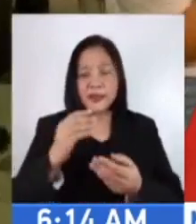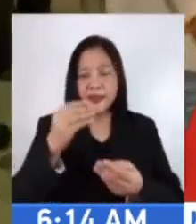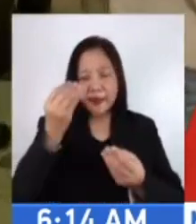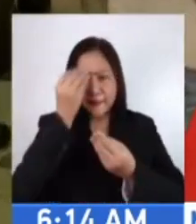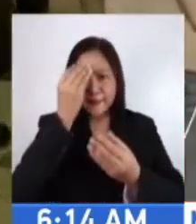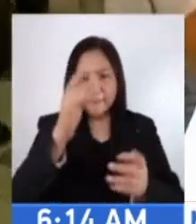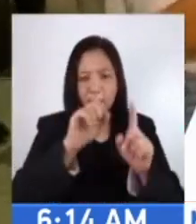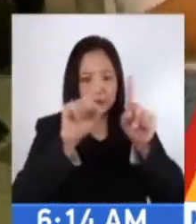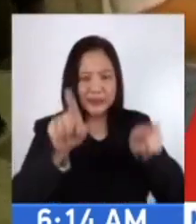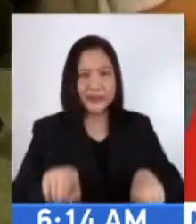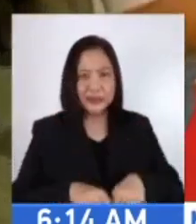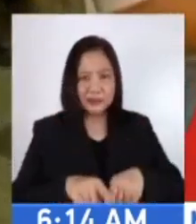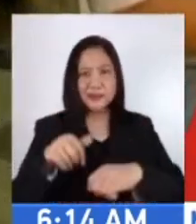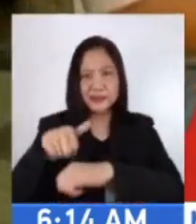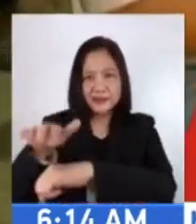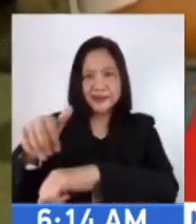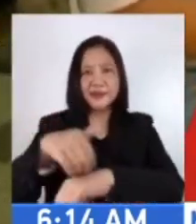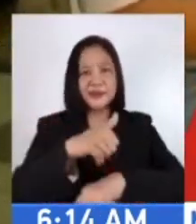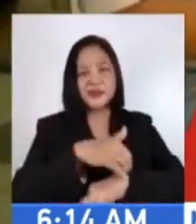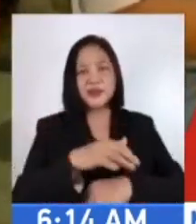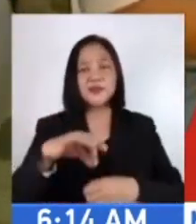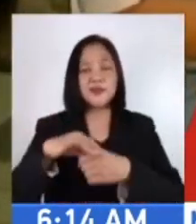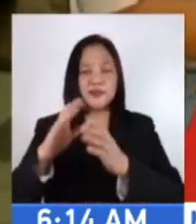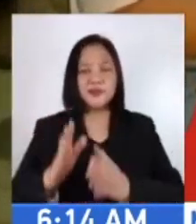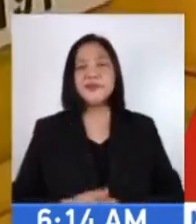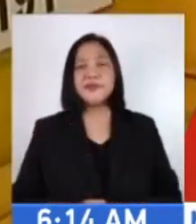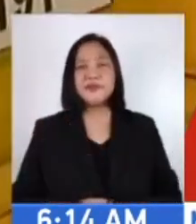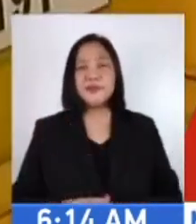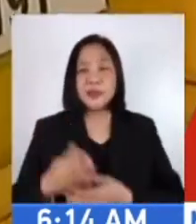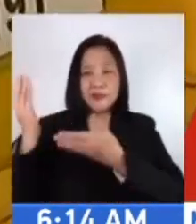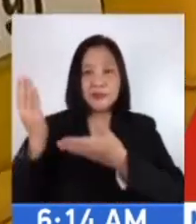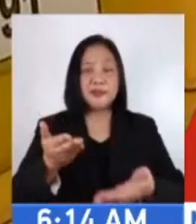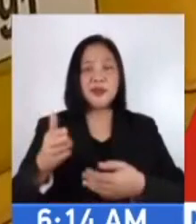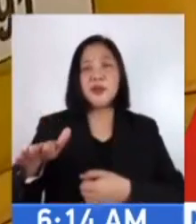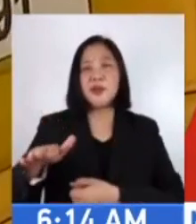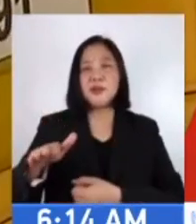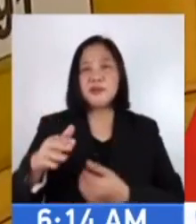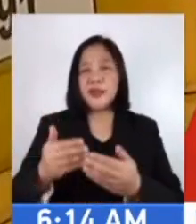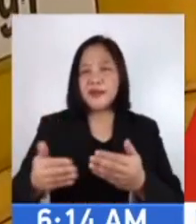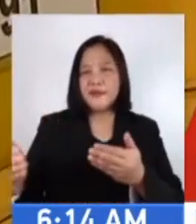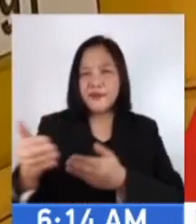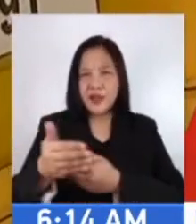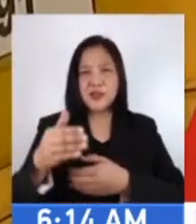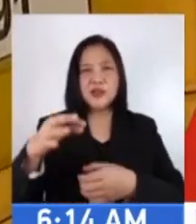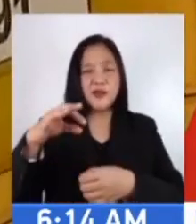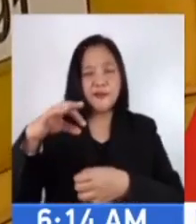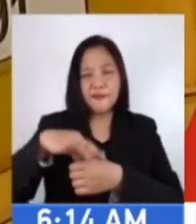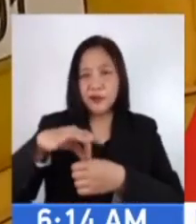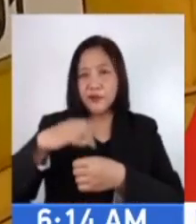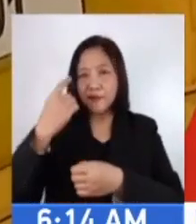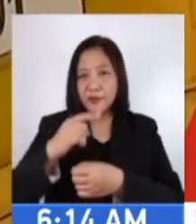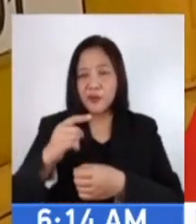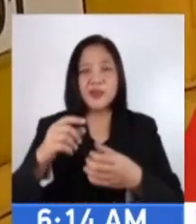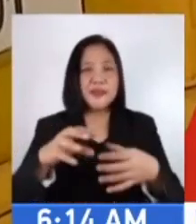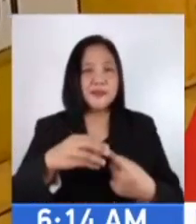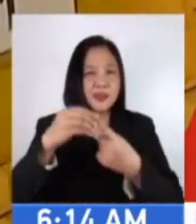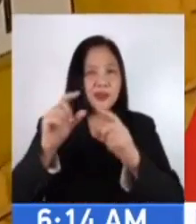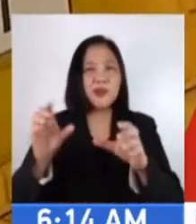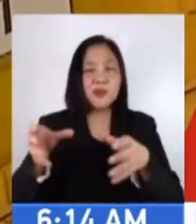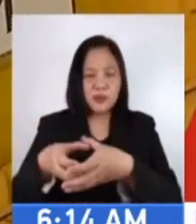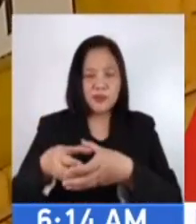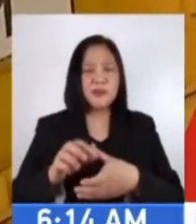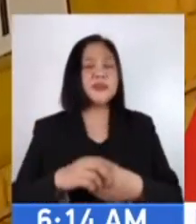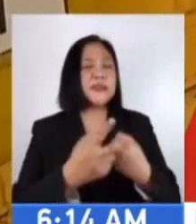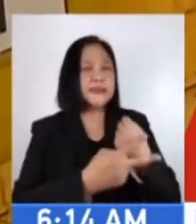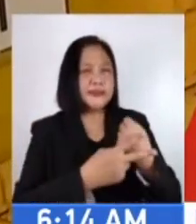rin ang pagdating ng local absentee voting ballots sa COMELEC. Itatago ang mga ito sa isang kwarto sa COMELEC na laging bantay